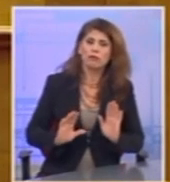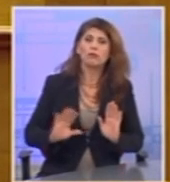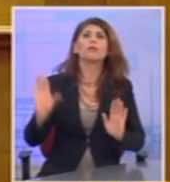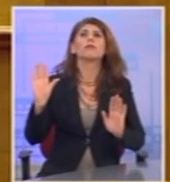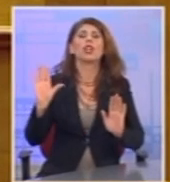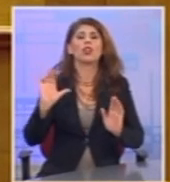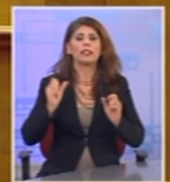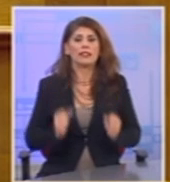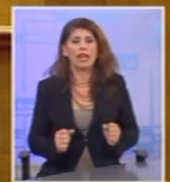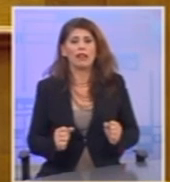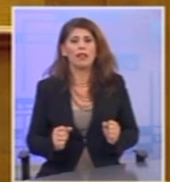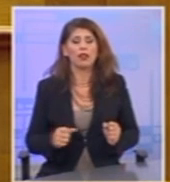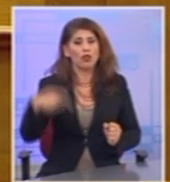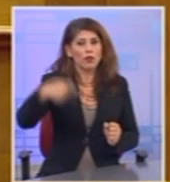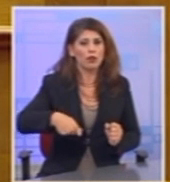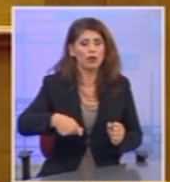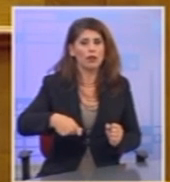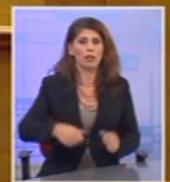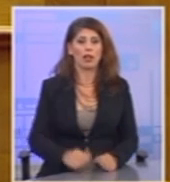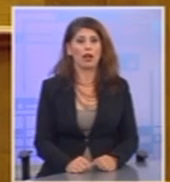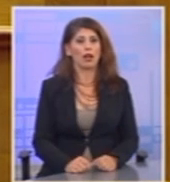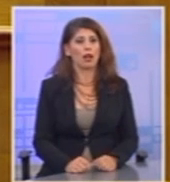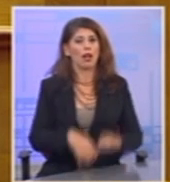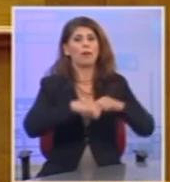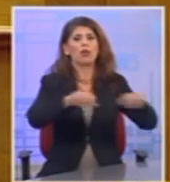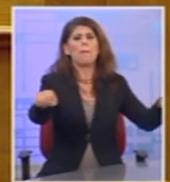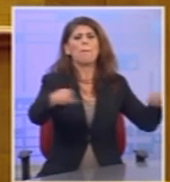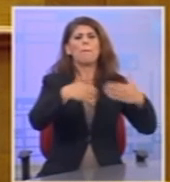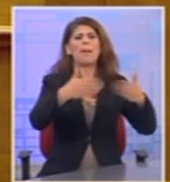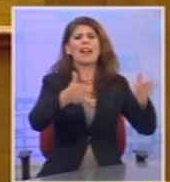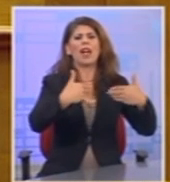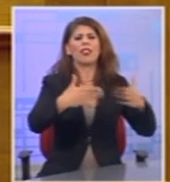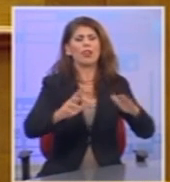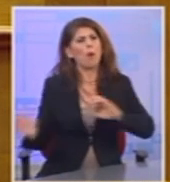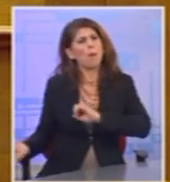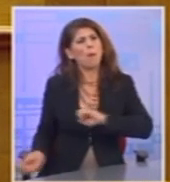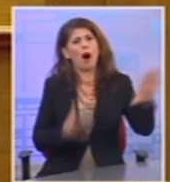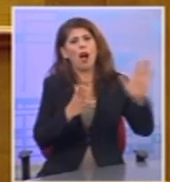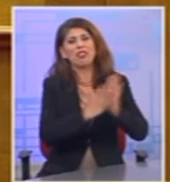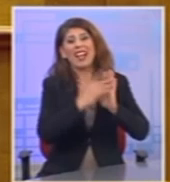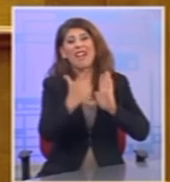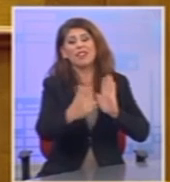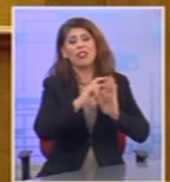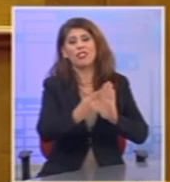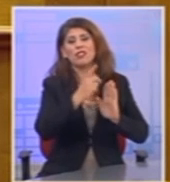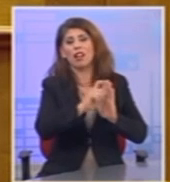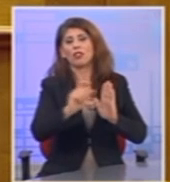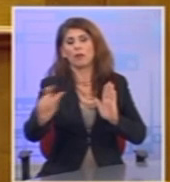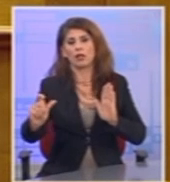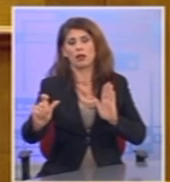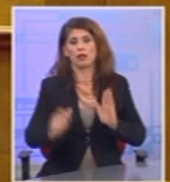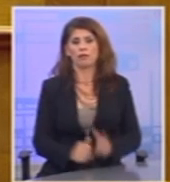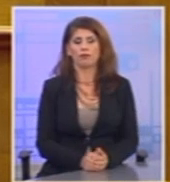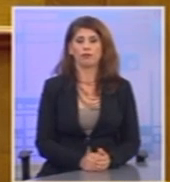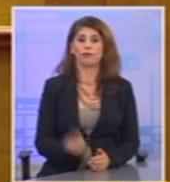κινείται, πετάει από το παράθυρο 17 δισεκατομμύρια. Το δημόσιο